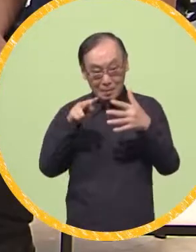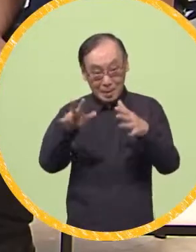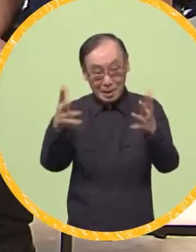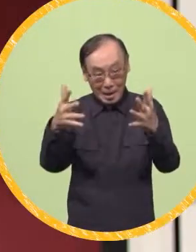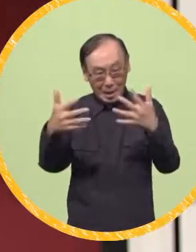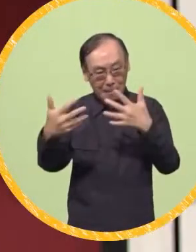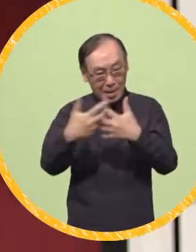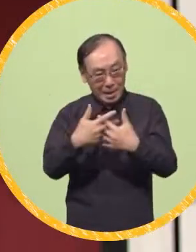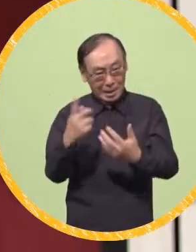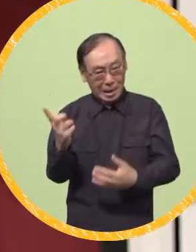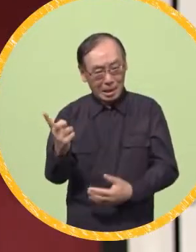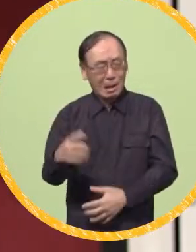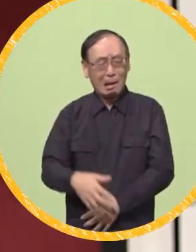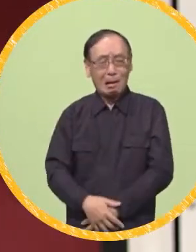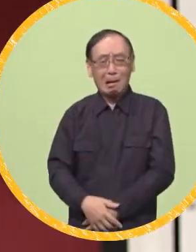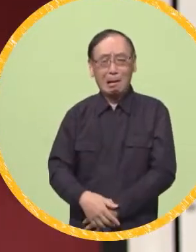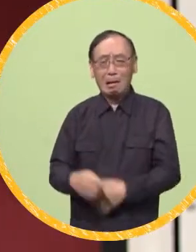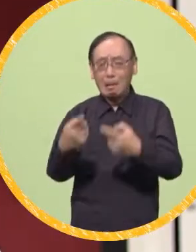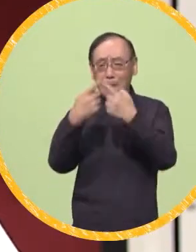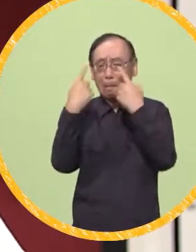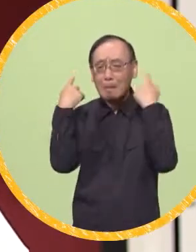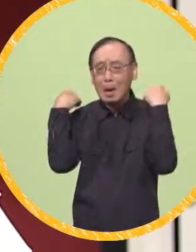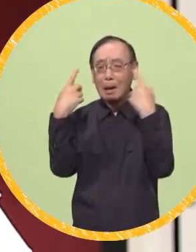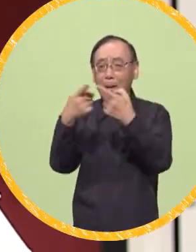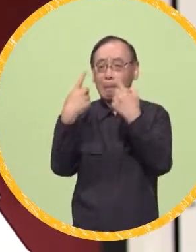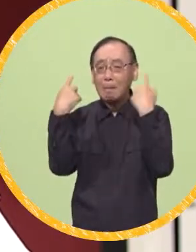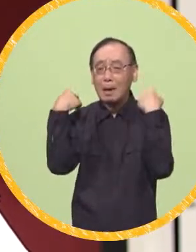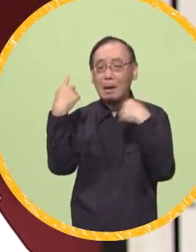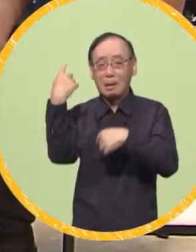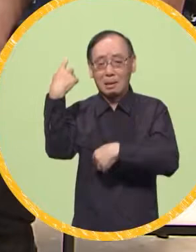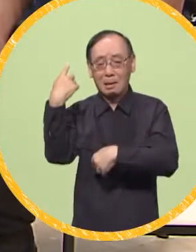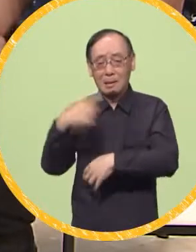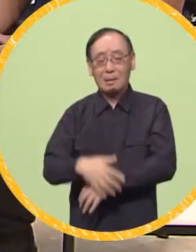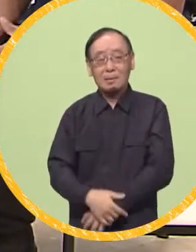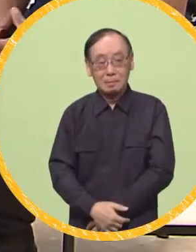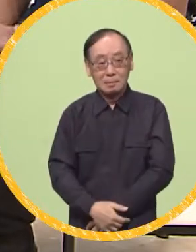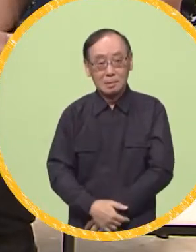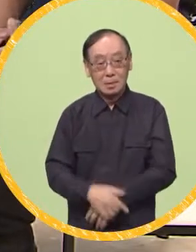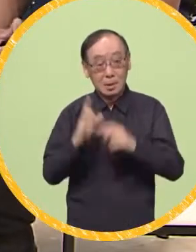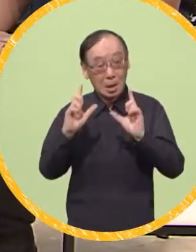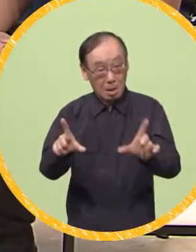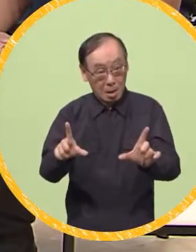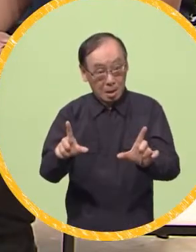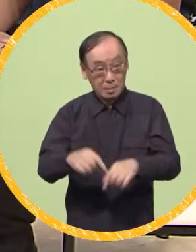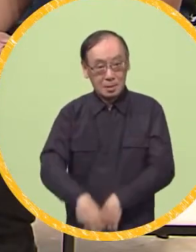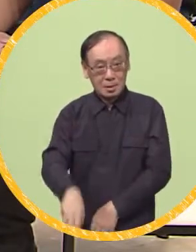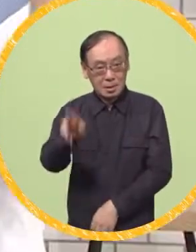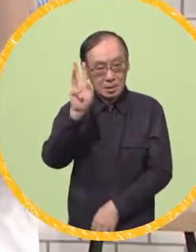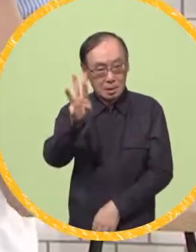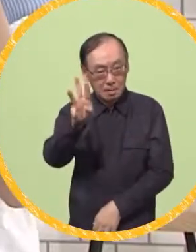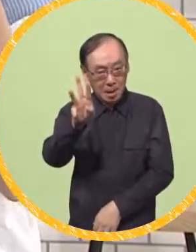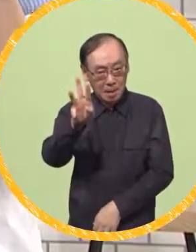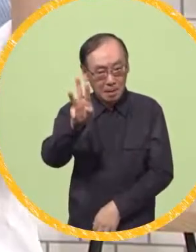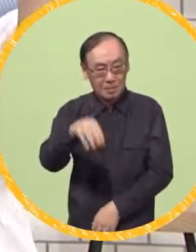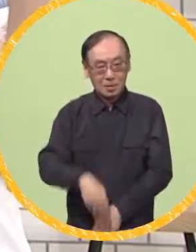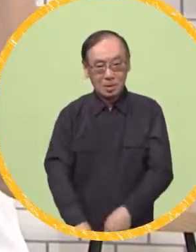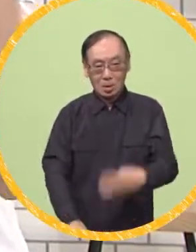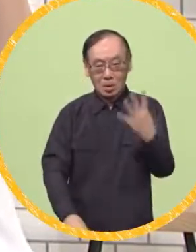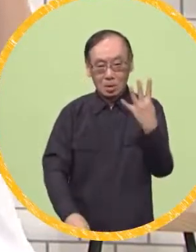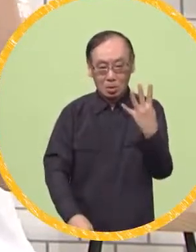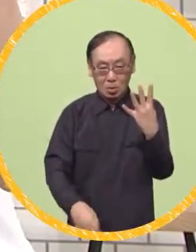ませ熱海さあかっこよすぎたかなポスター寝ちゃってました世界は三番四丸